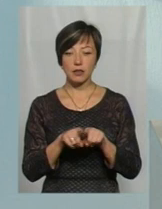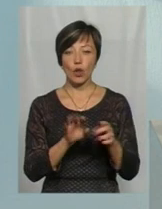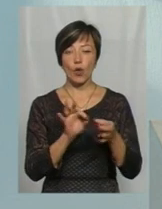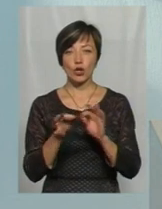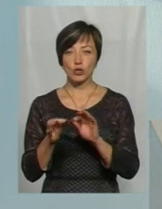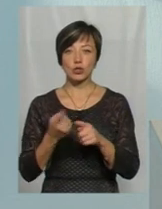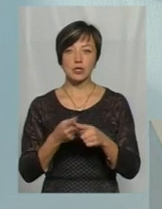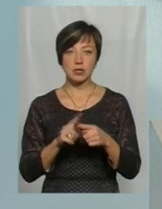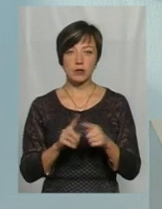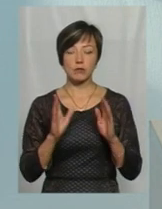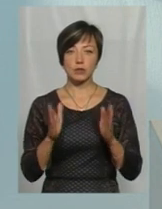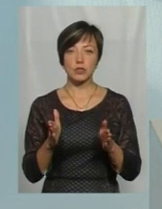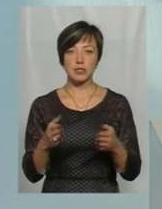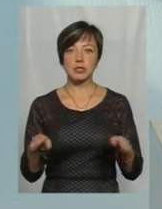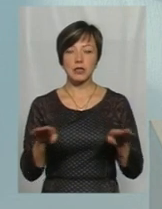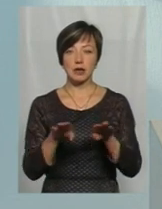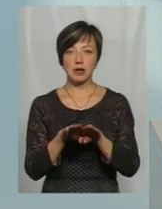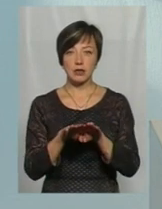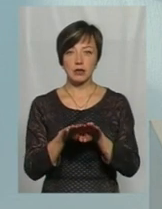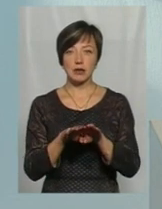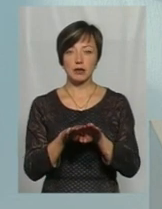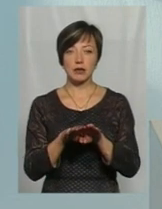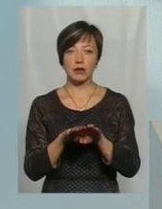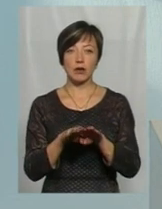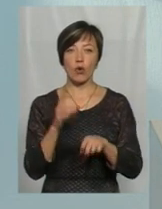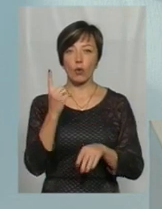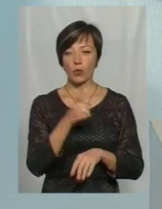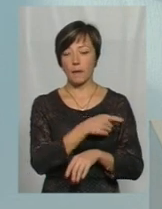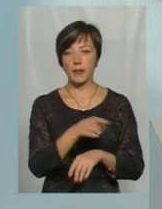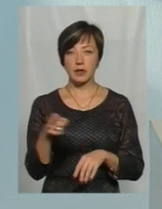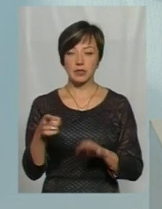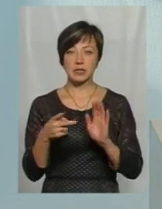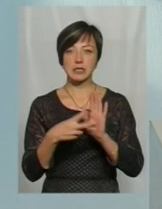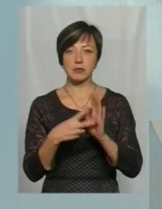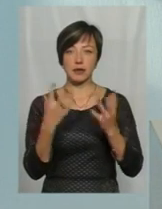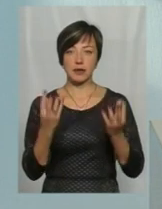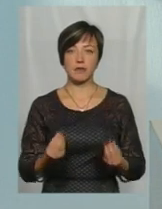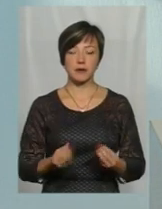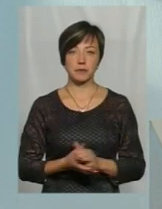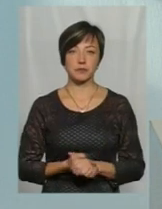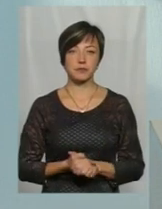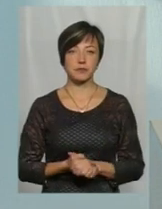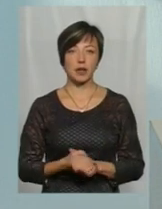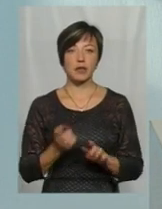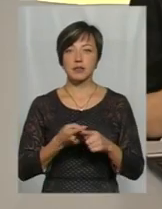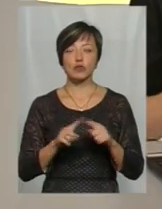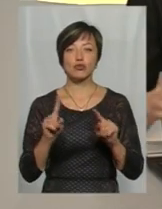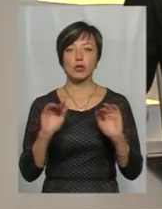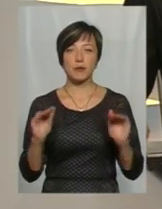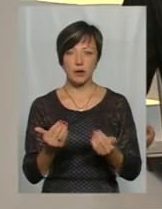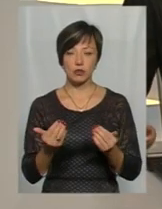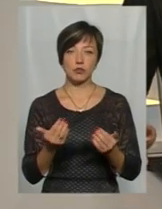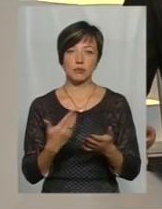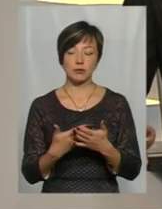логічно, що це він буде закритий в межах одного інкубаційного періоду, тобто 7 днів. Це щонайменше, так?